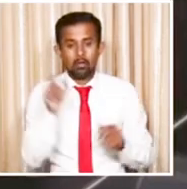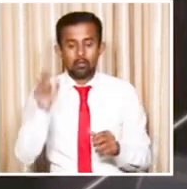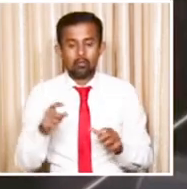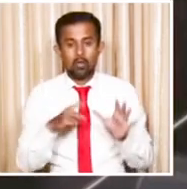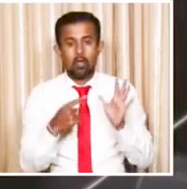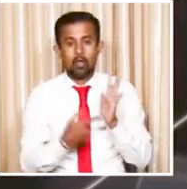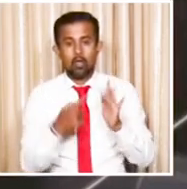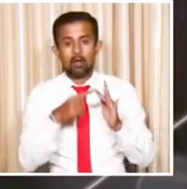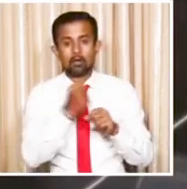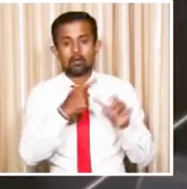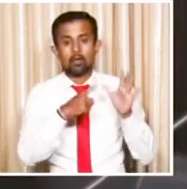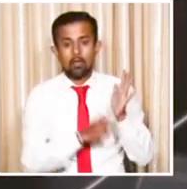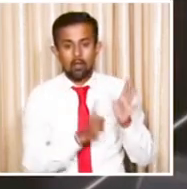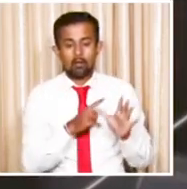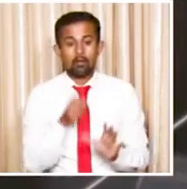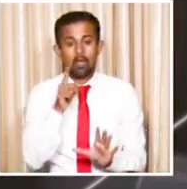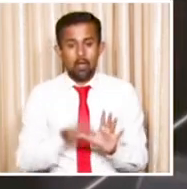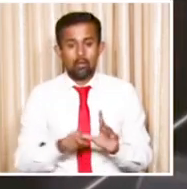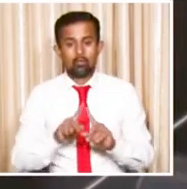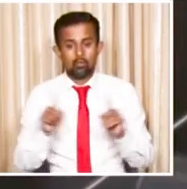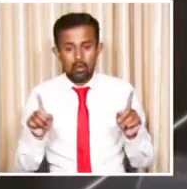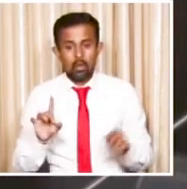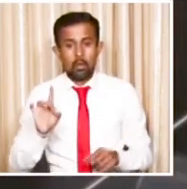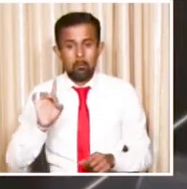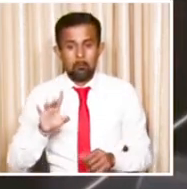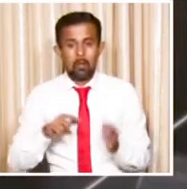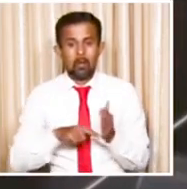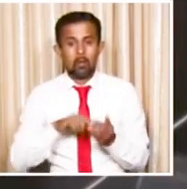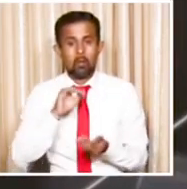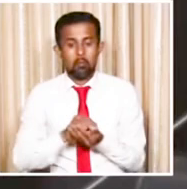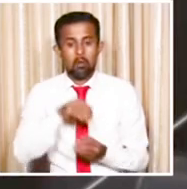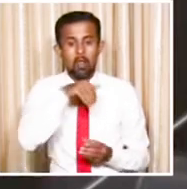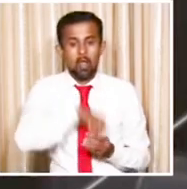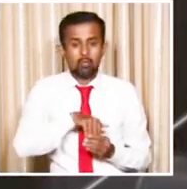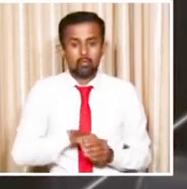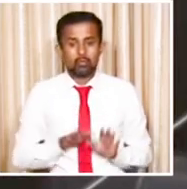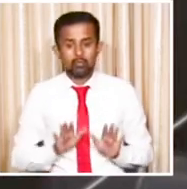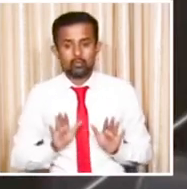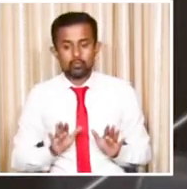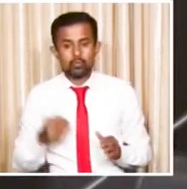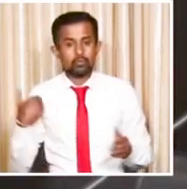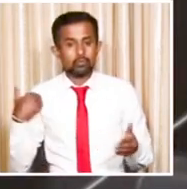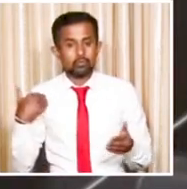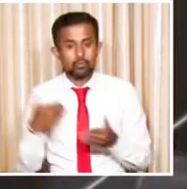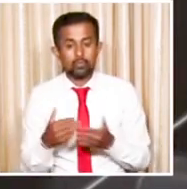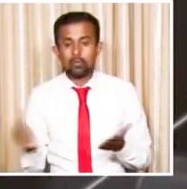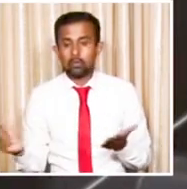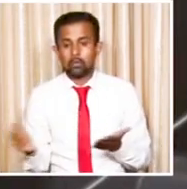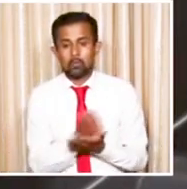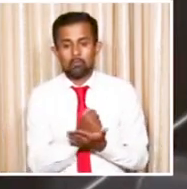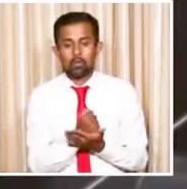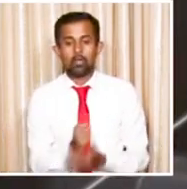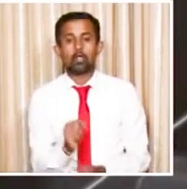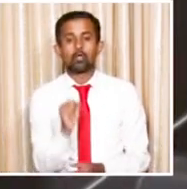ආටිගල මහත්තයලා වගේ අය අවුරුදු 10ක් 15ක් භාණ්ඩාගාරය ඇතුලේ ඉඳගෙන මේ දක්වා කරපු විනාශය